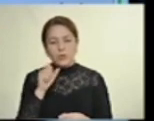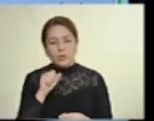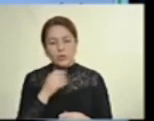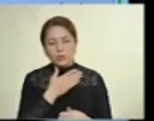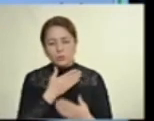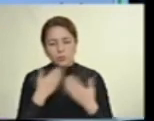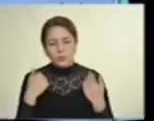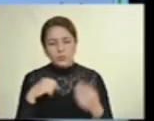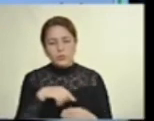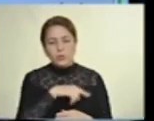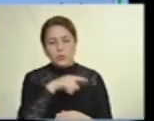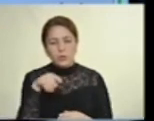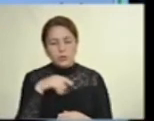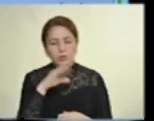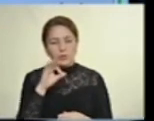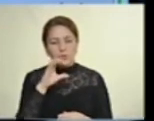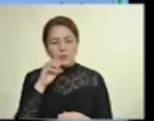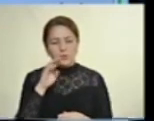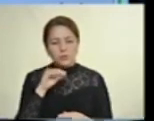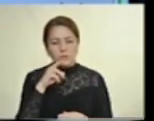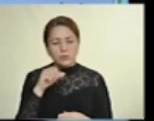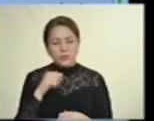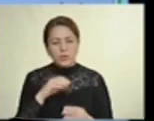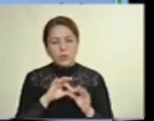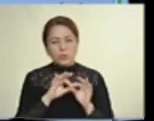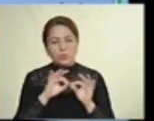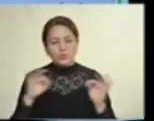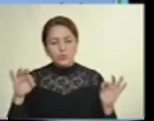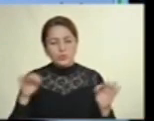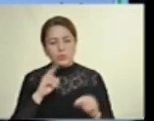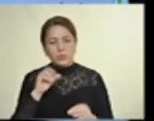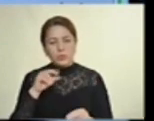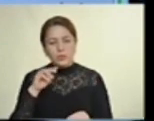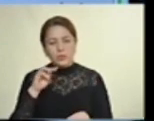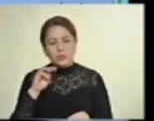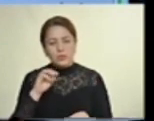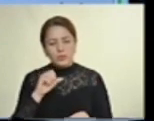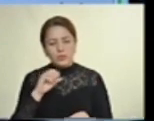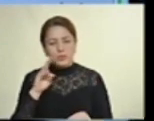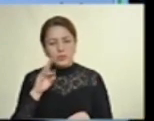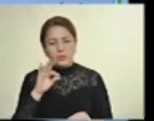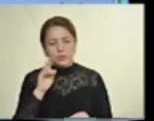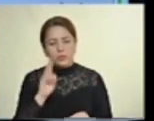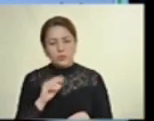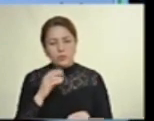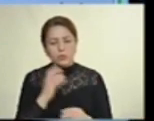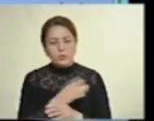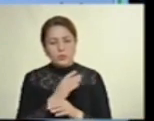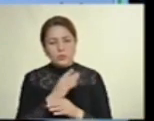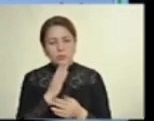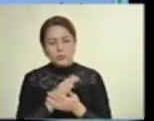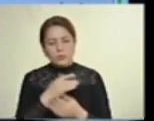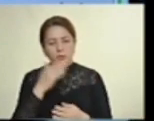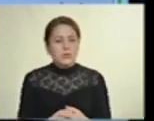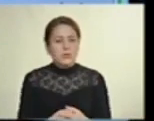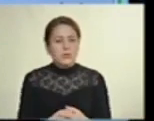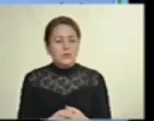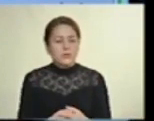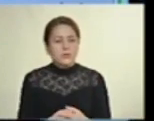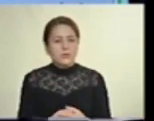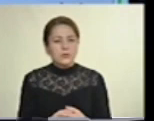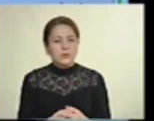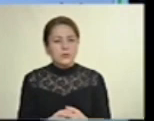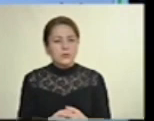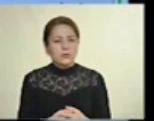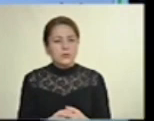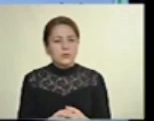ostida uzun mana qiltanoq suyakchalari joylashgandir. Baliq umurtqa pog'onasi kalla suyagi bilan